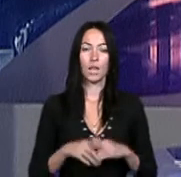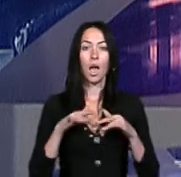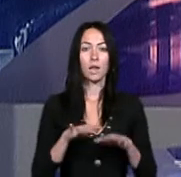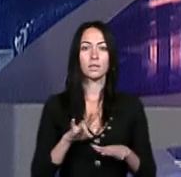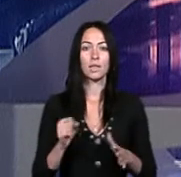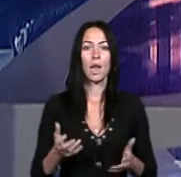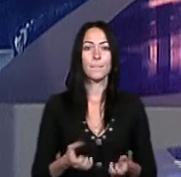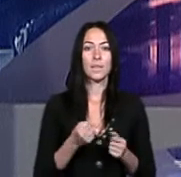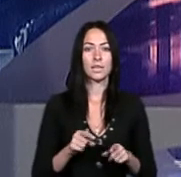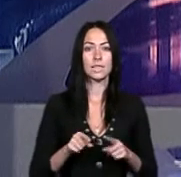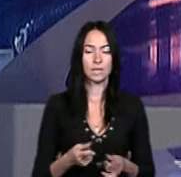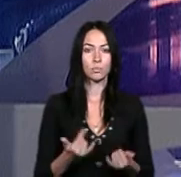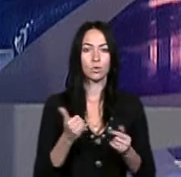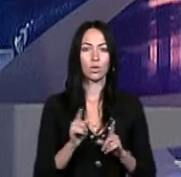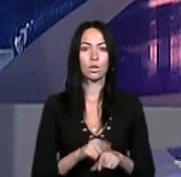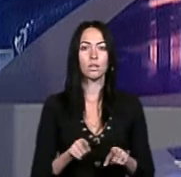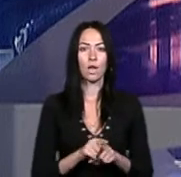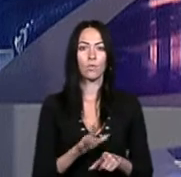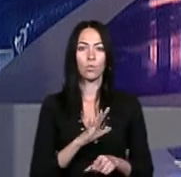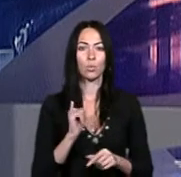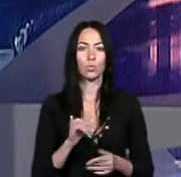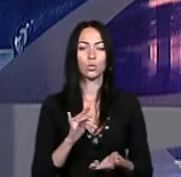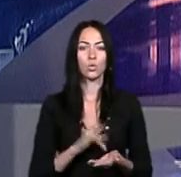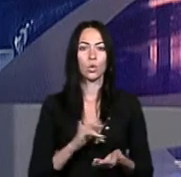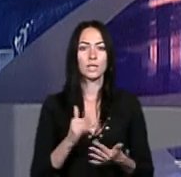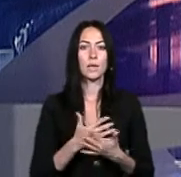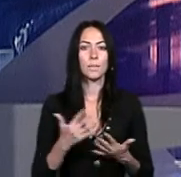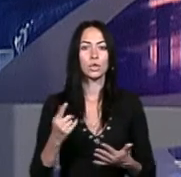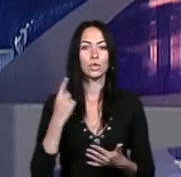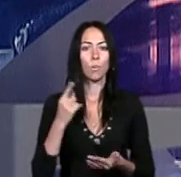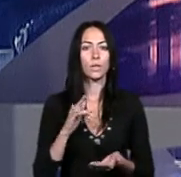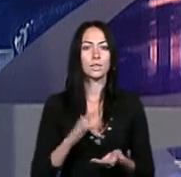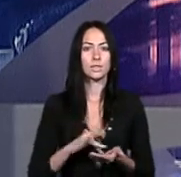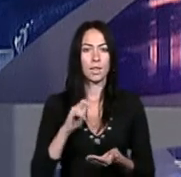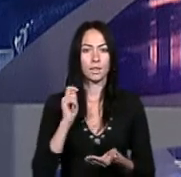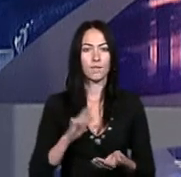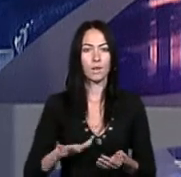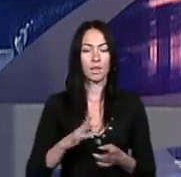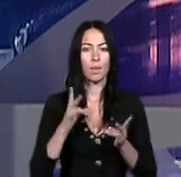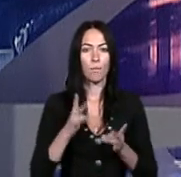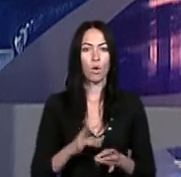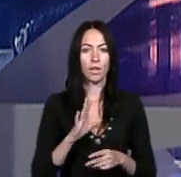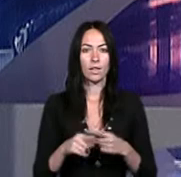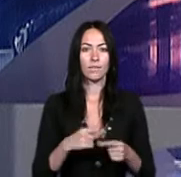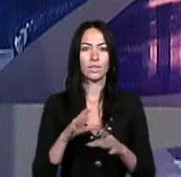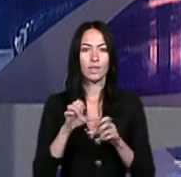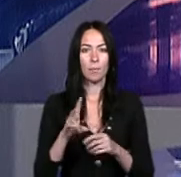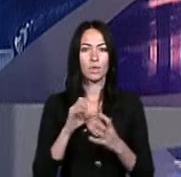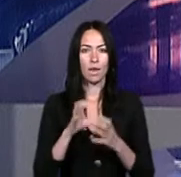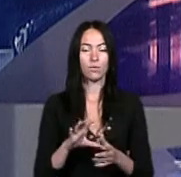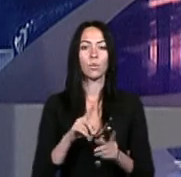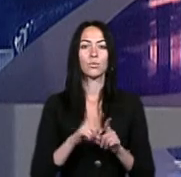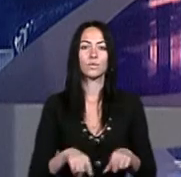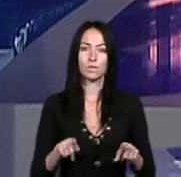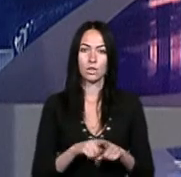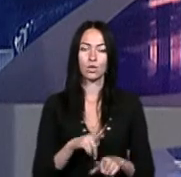Акції на підтримку затриманих сьогодні також відбувалися у столиці та більшості обласних центрів країни. Поранені внаслідок нападу на автобус все ще